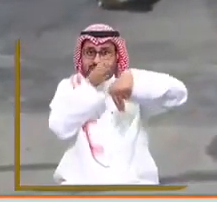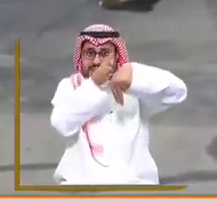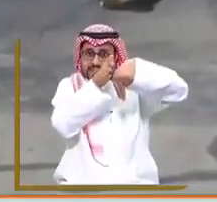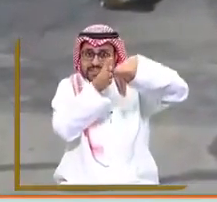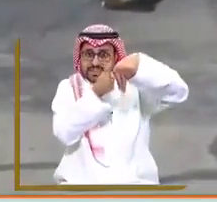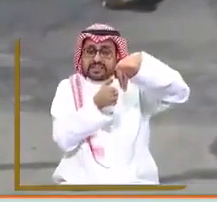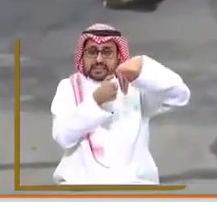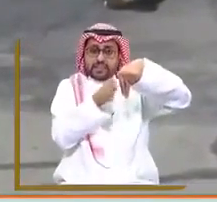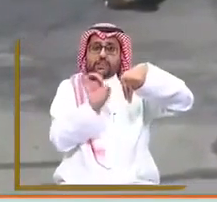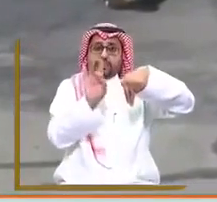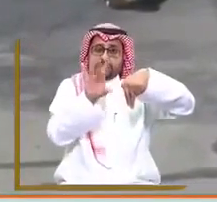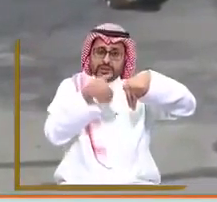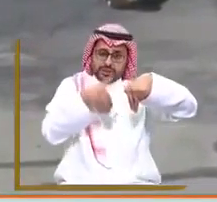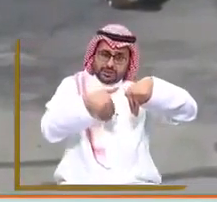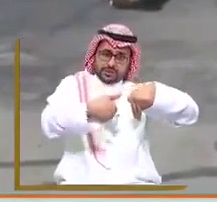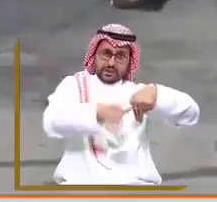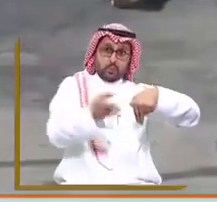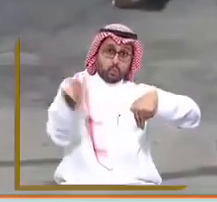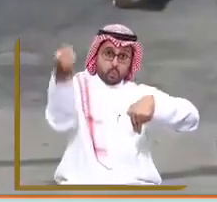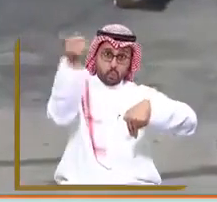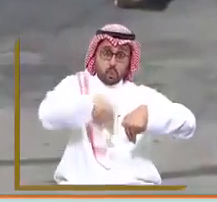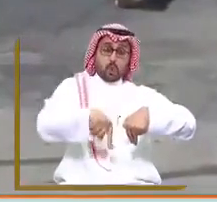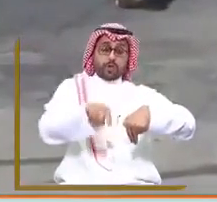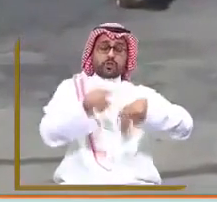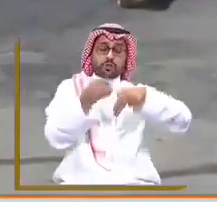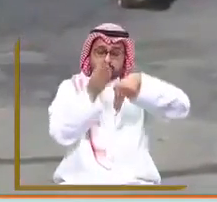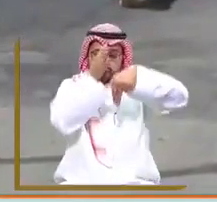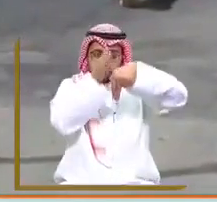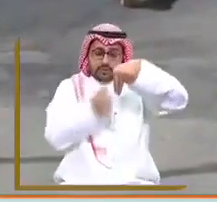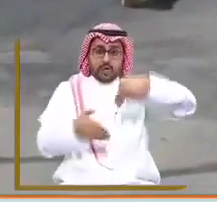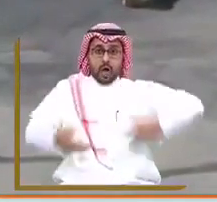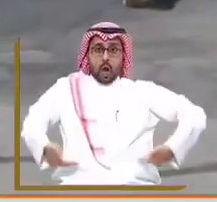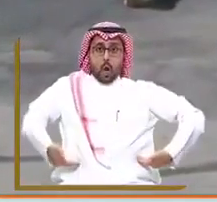على التوأم عائشة وتشترك معها في منطقة الحوض.